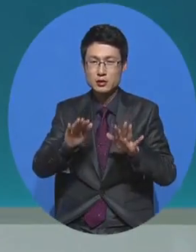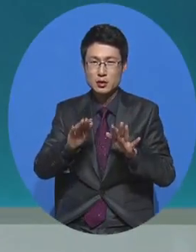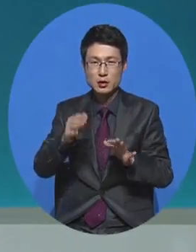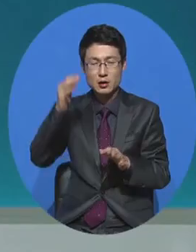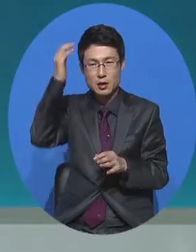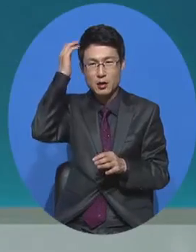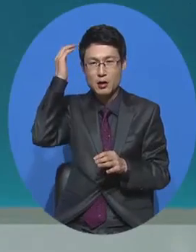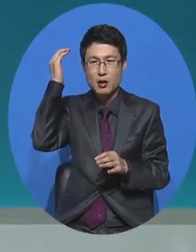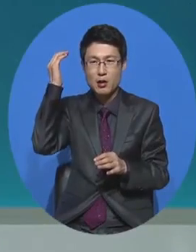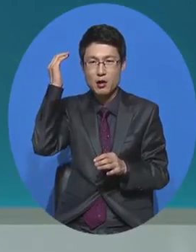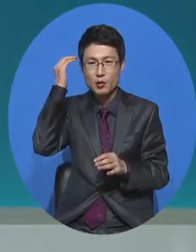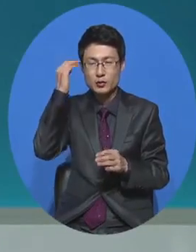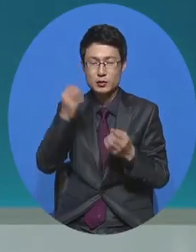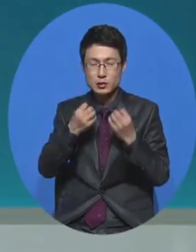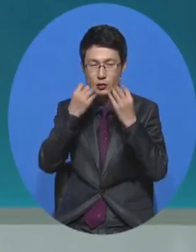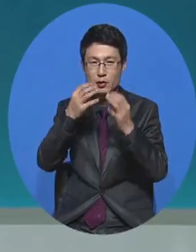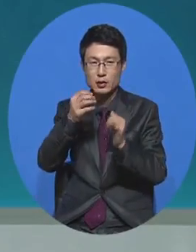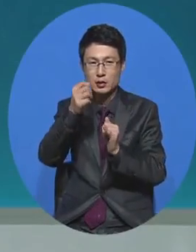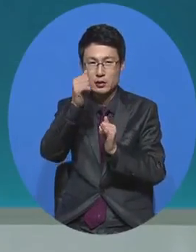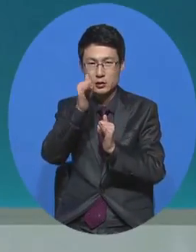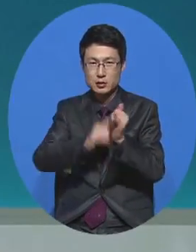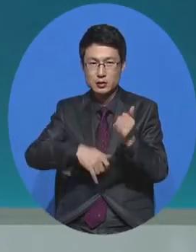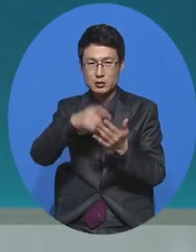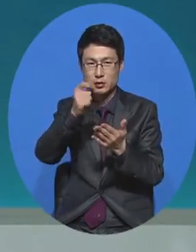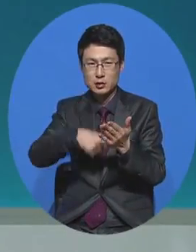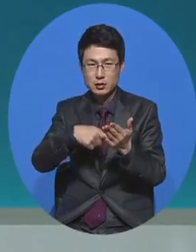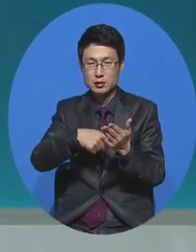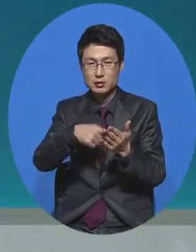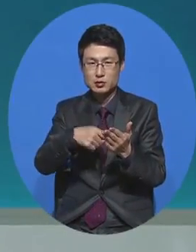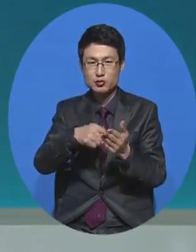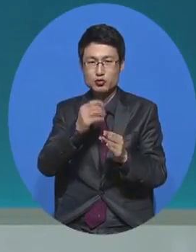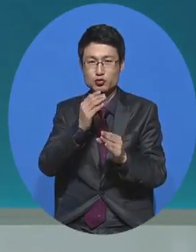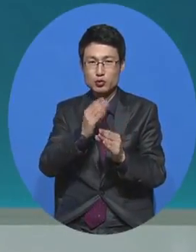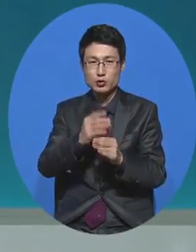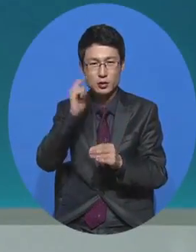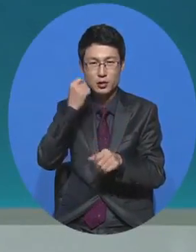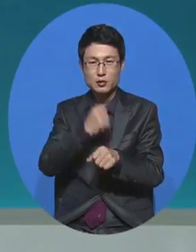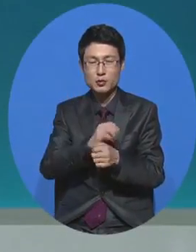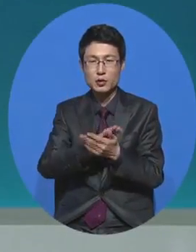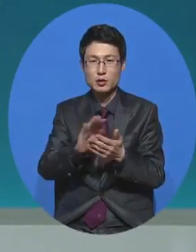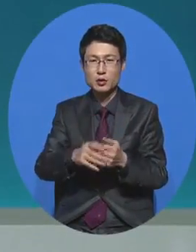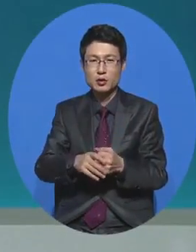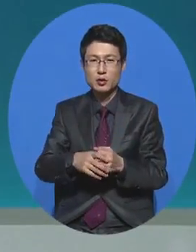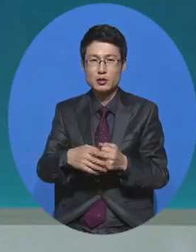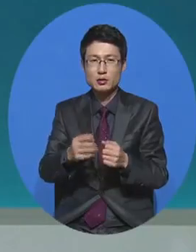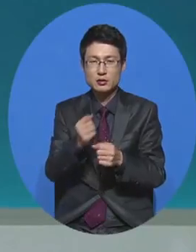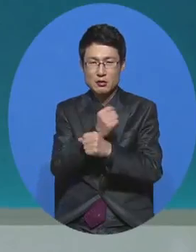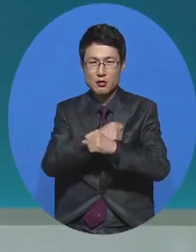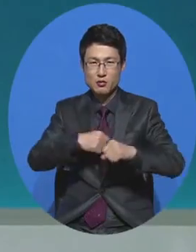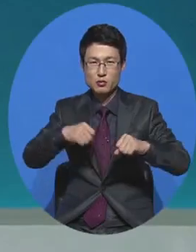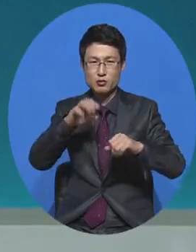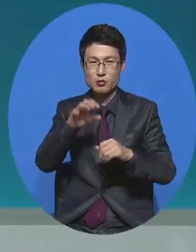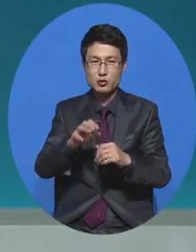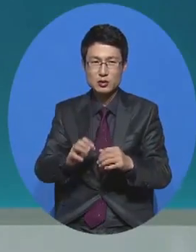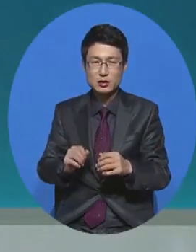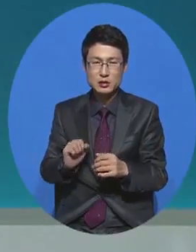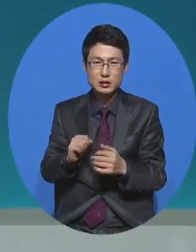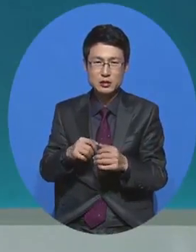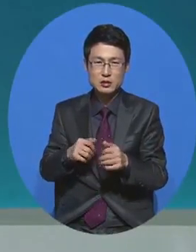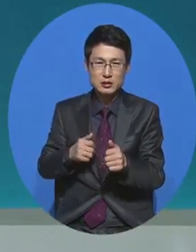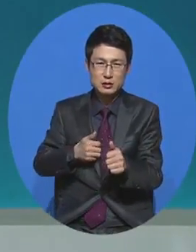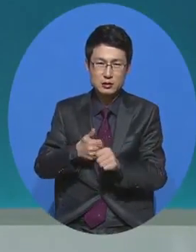새롭게 역사교과서를 쌓아가고 있는 과정이다 라고 생각합니다 그리고 광장이 2일 것이다 라고